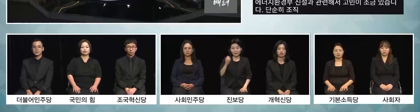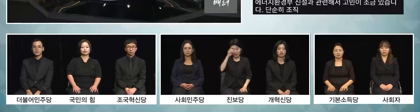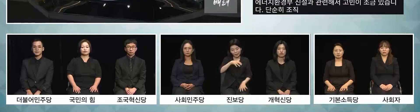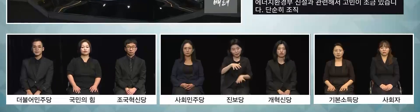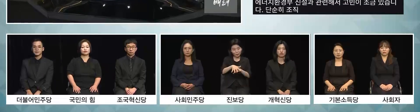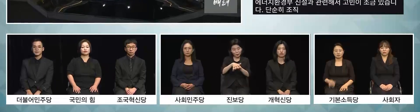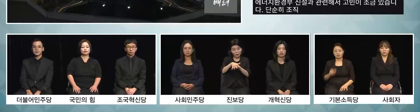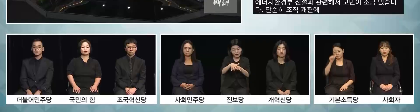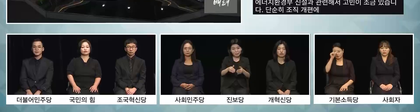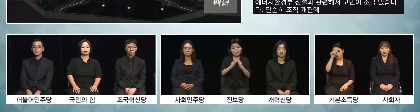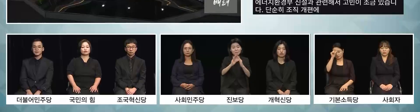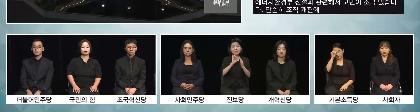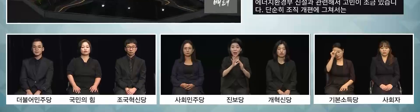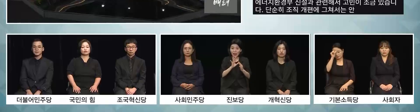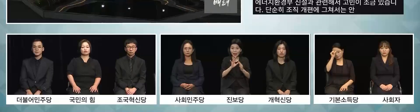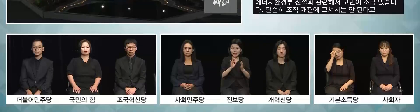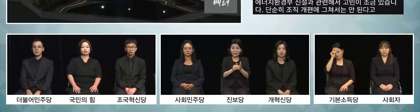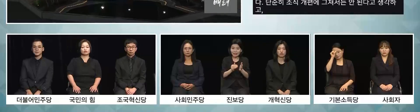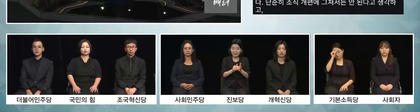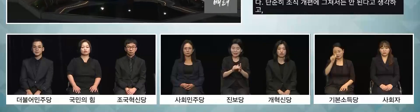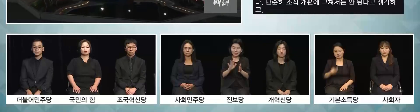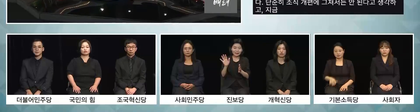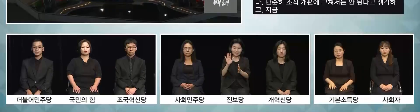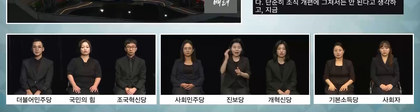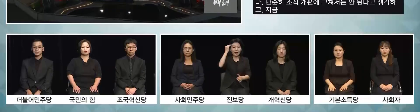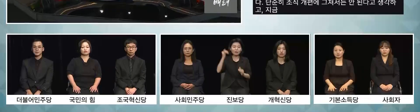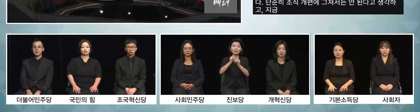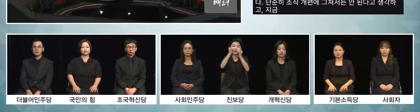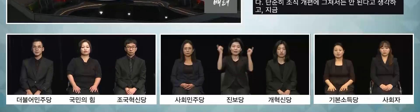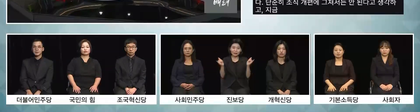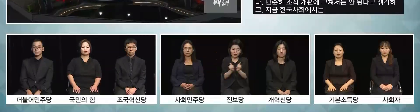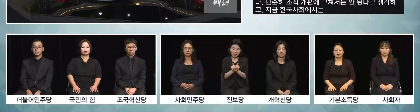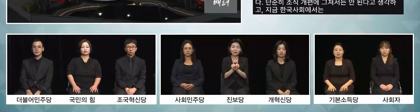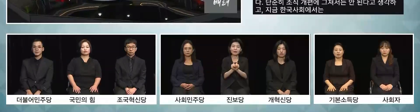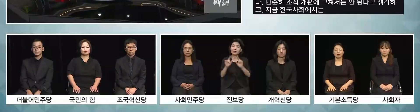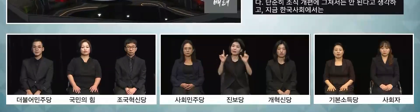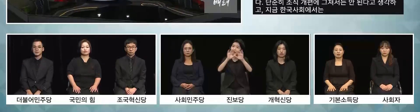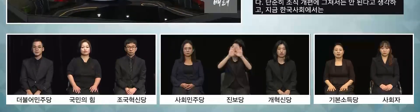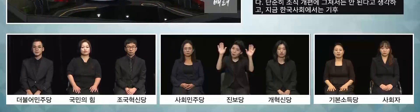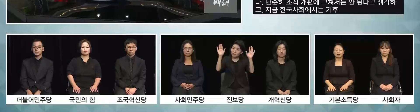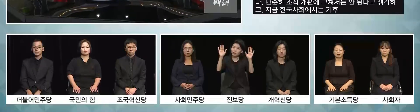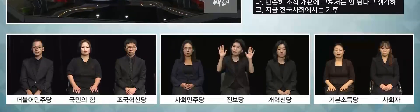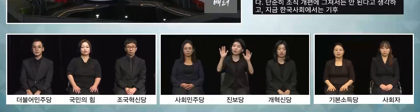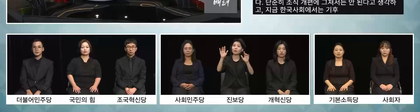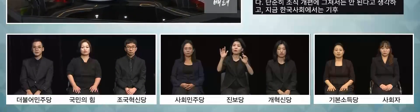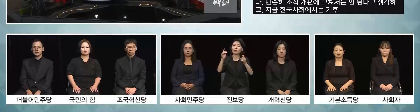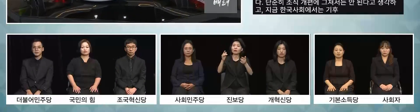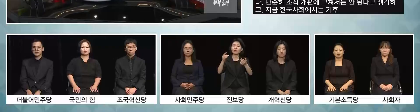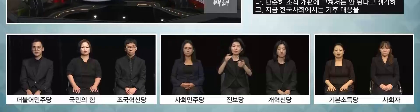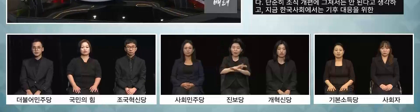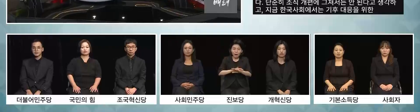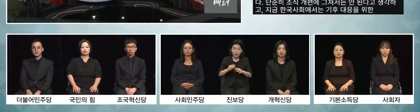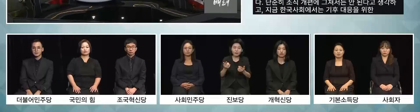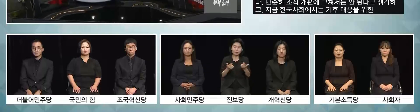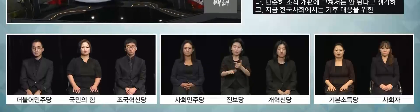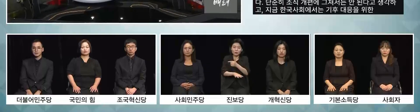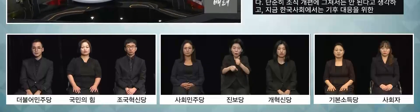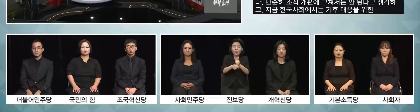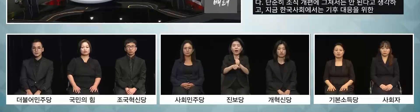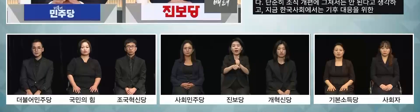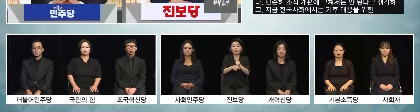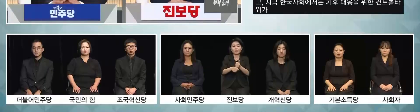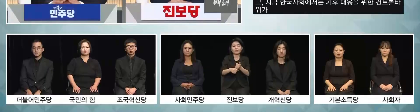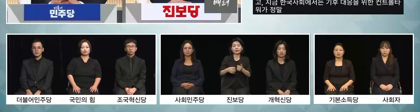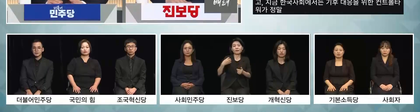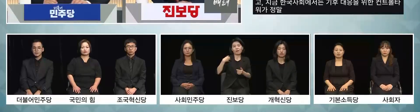그쳐서는 안 된다라고 생각하고 지금의 한국 사회에서는 기후 대응을 위한 컨트롤 타워가 정말 절실하게 필요합니다. 그런 면에서 가장 아쉬운